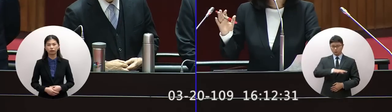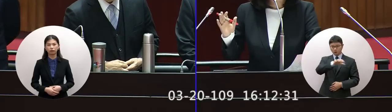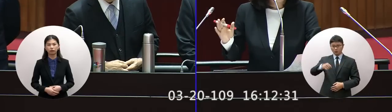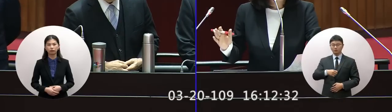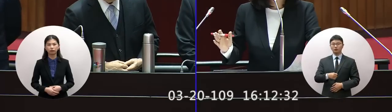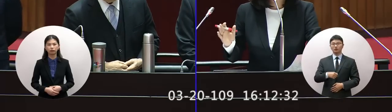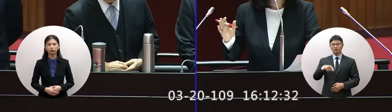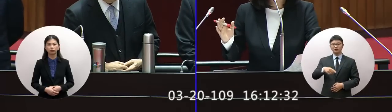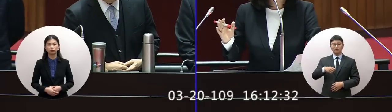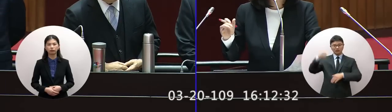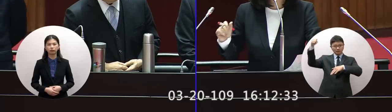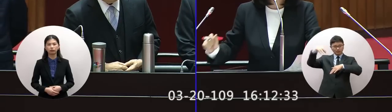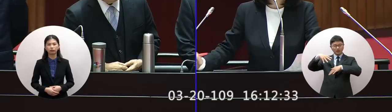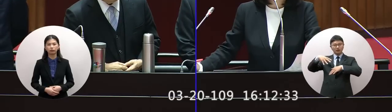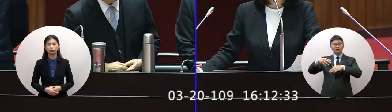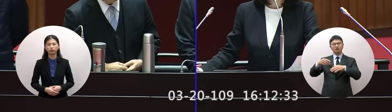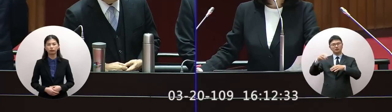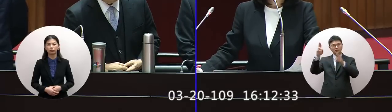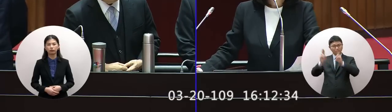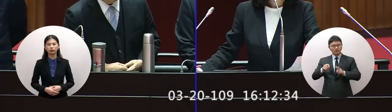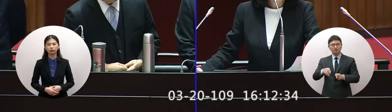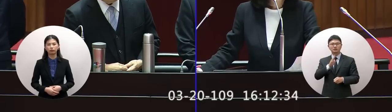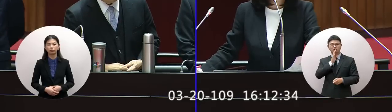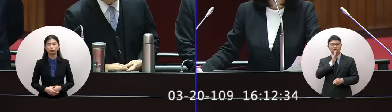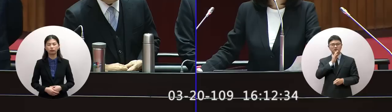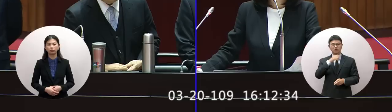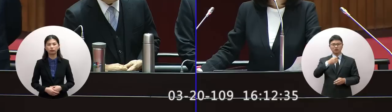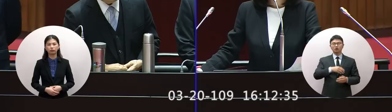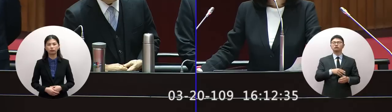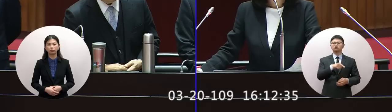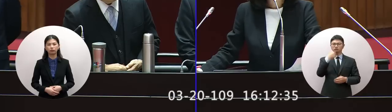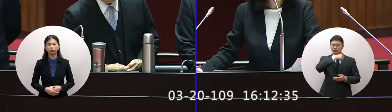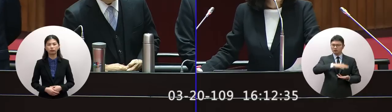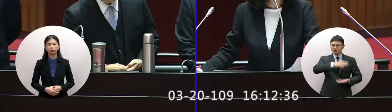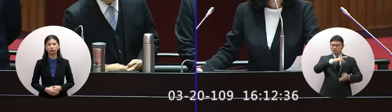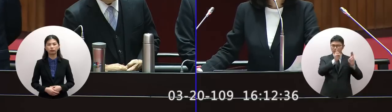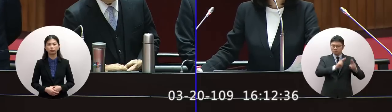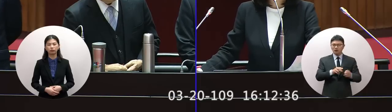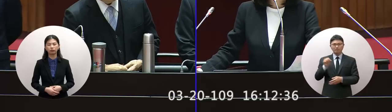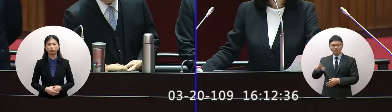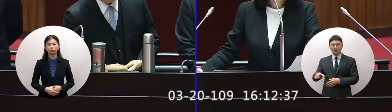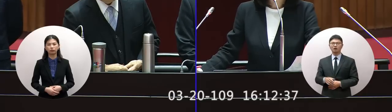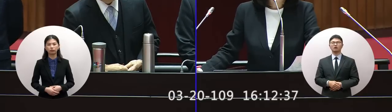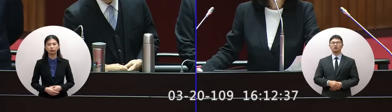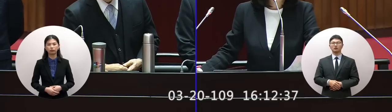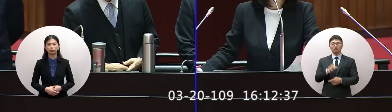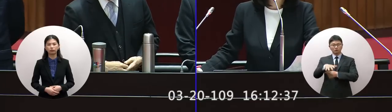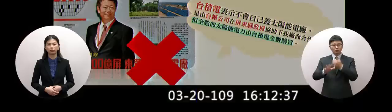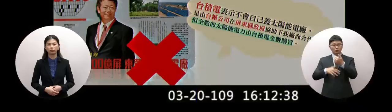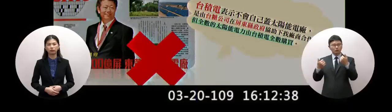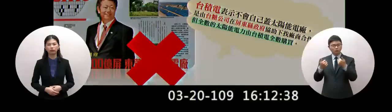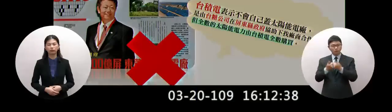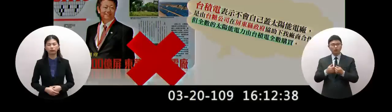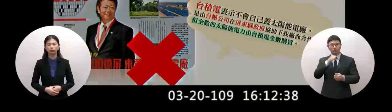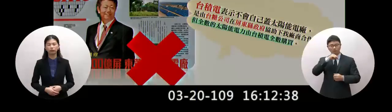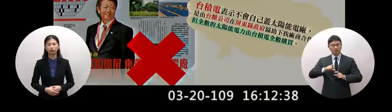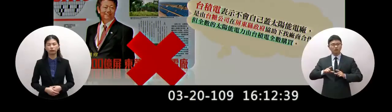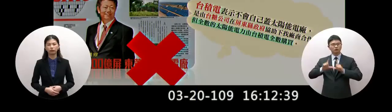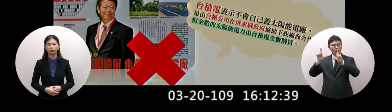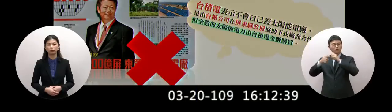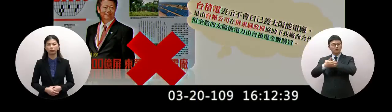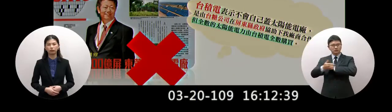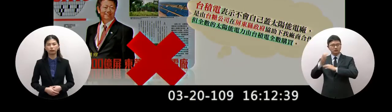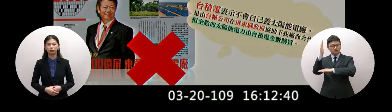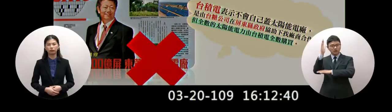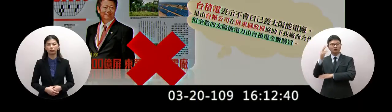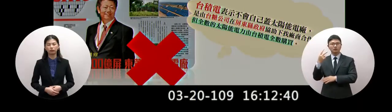电力是由台积电全数购买。农委会、屏东县政府还有台糖公司量